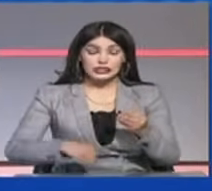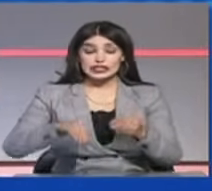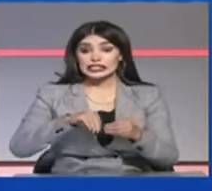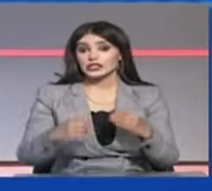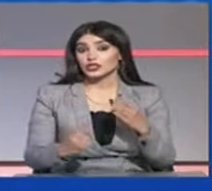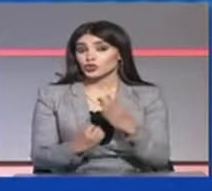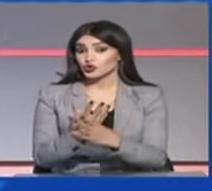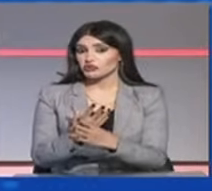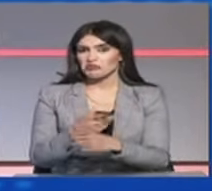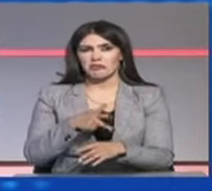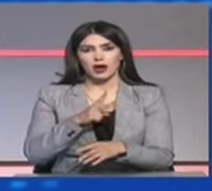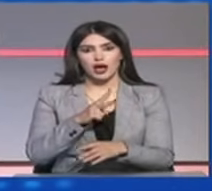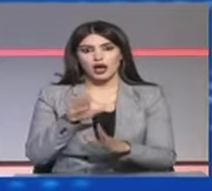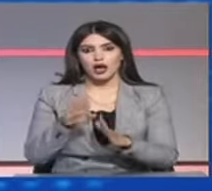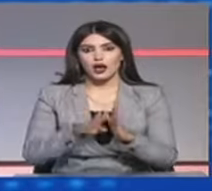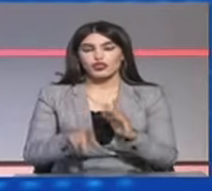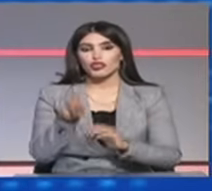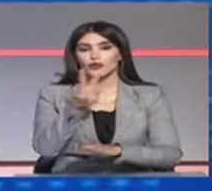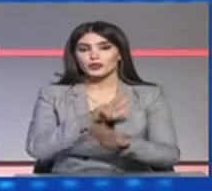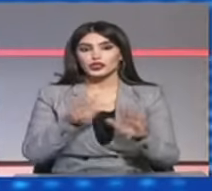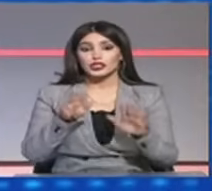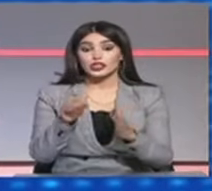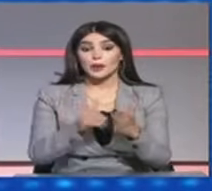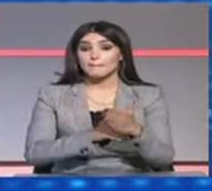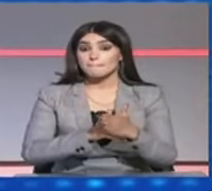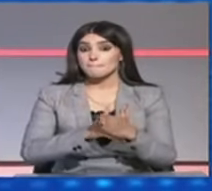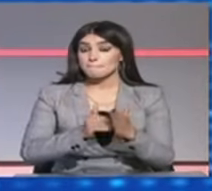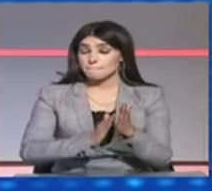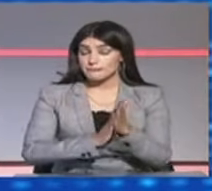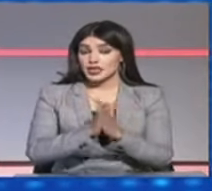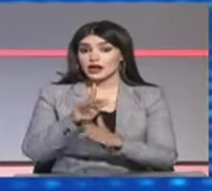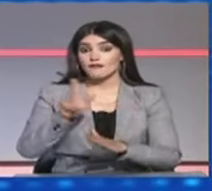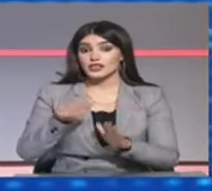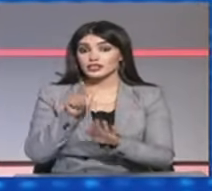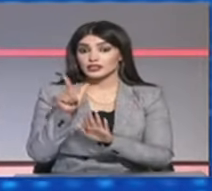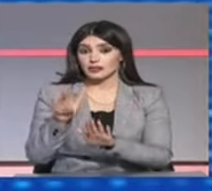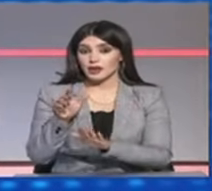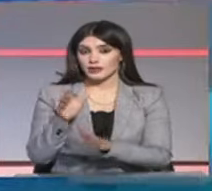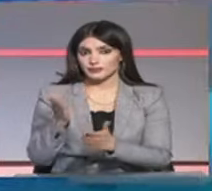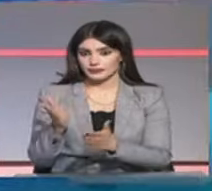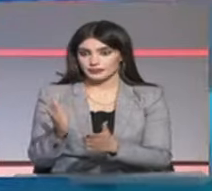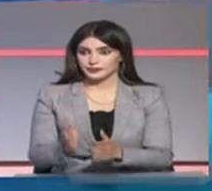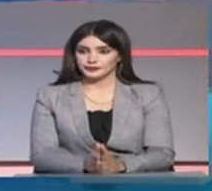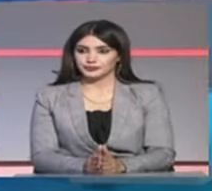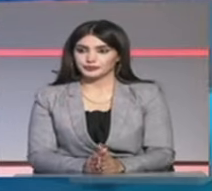بما لا يقل عن ثمانيه عشر مليار دينار فاصله سبعه